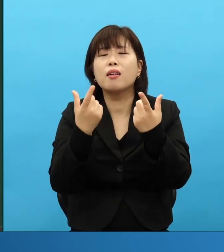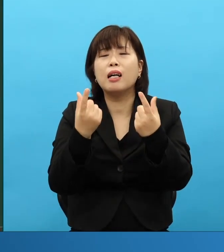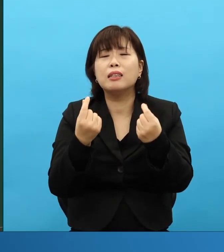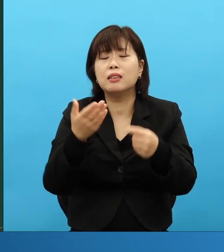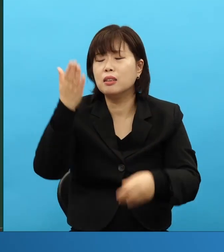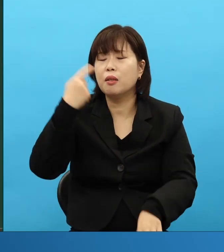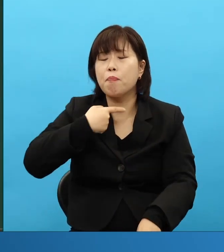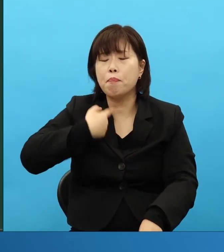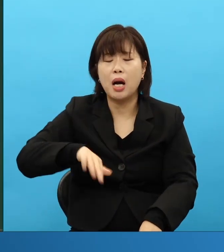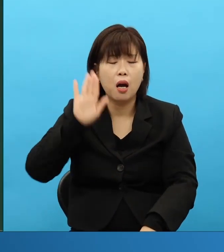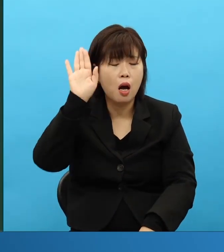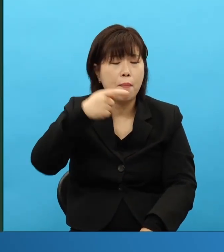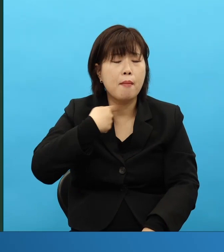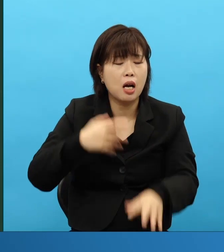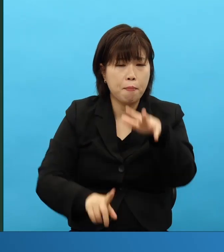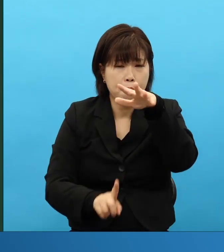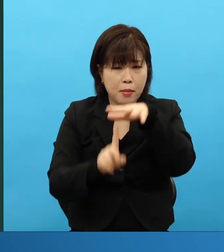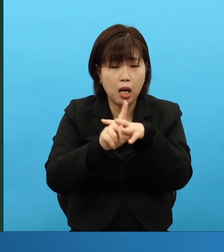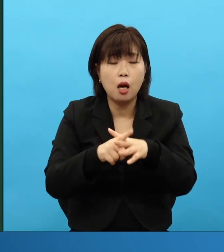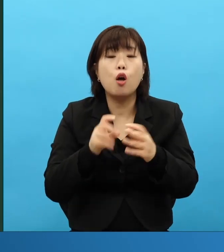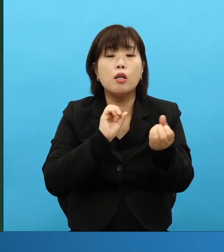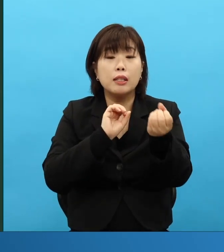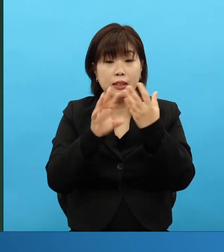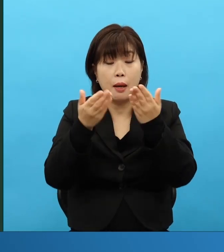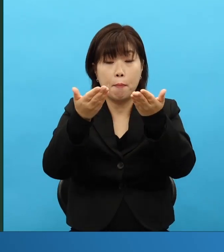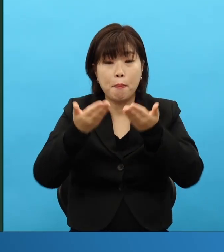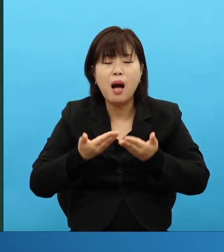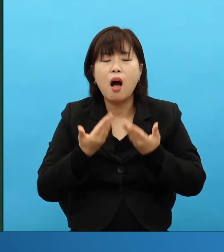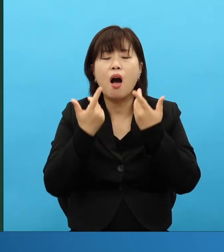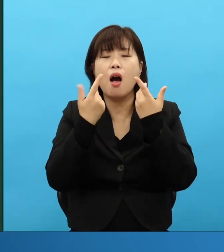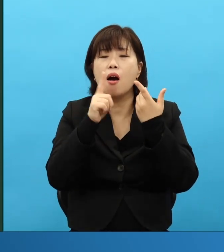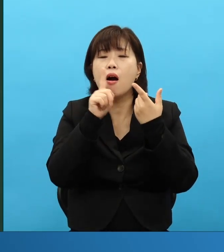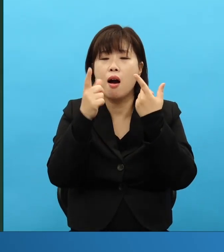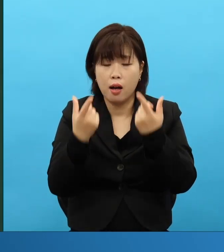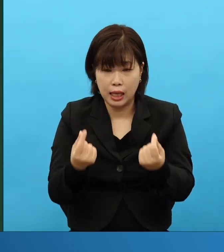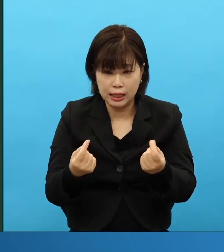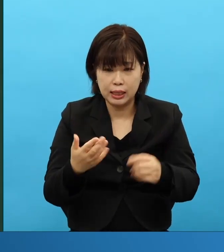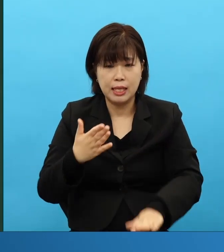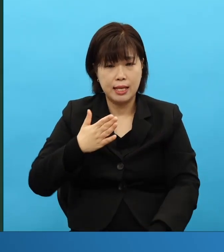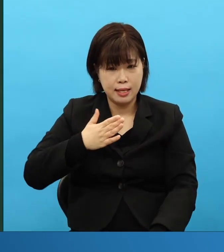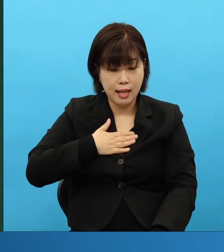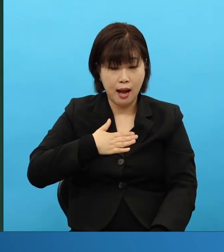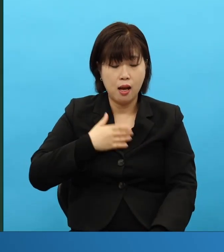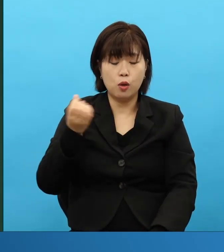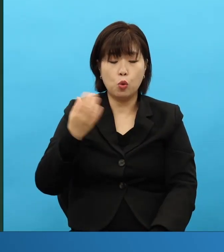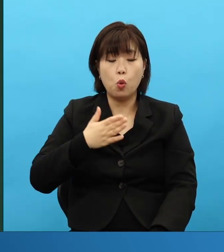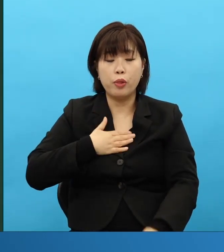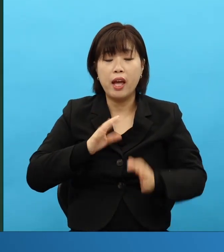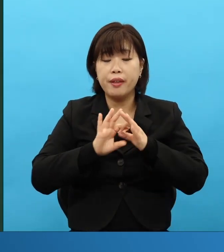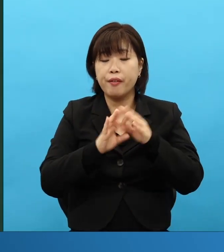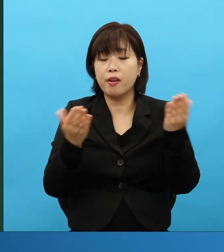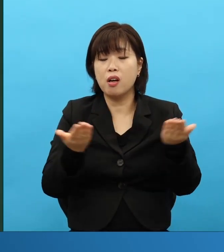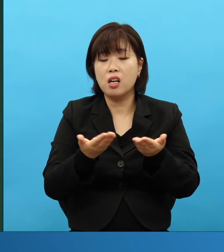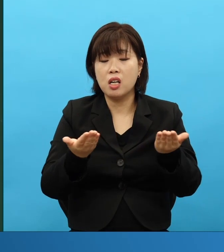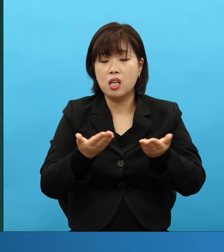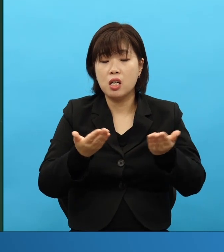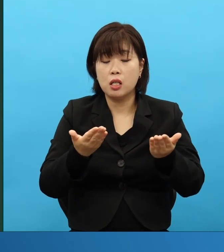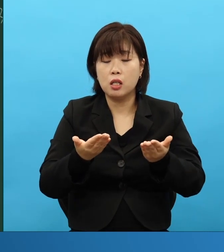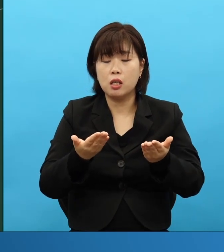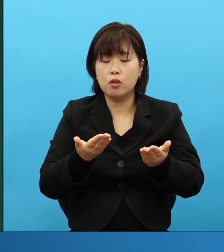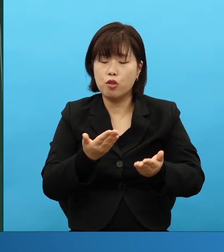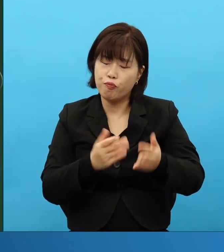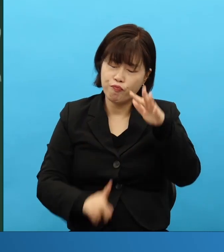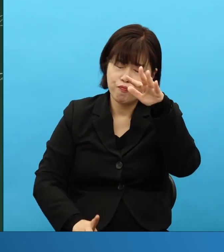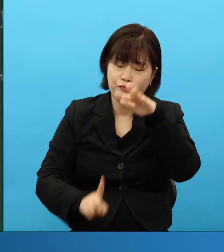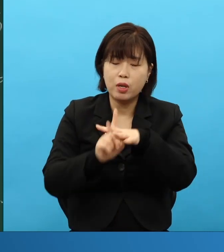일이 전무후무한 You 것이다. yourself and your work will be unprecedented and never 렘도 repeated. 그렇습니다. The remnants are like 그래서 that. 이걸 여러분 이런 거 찾는